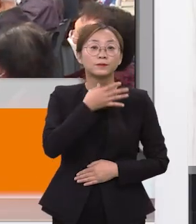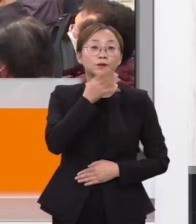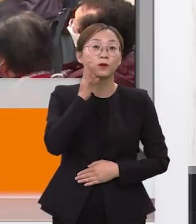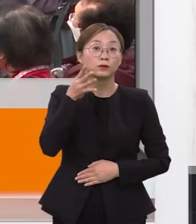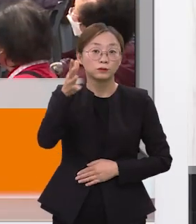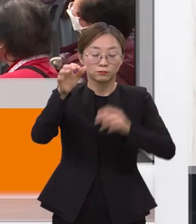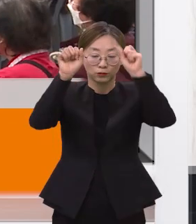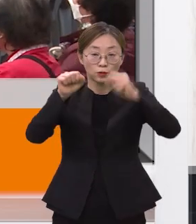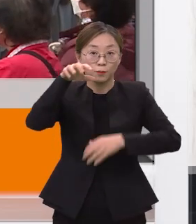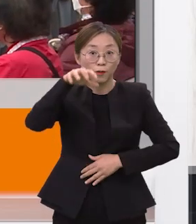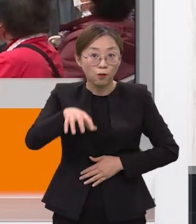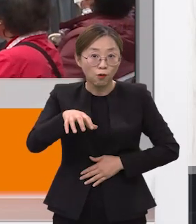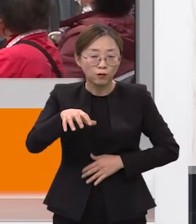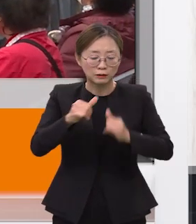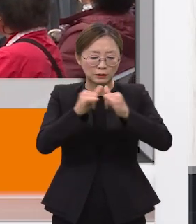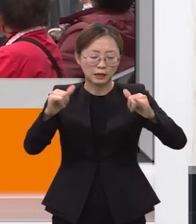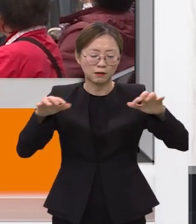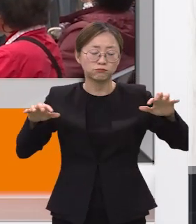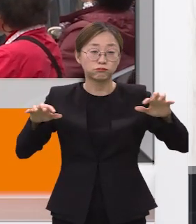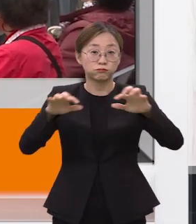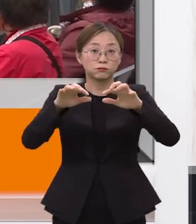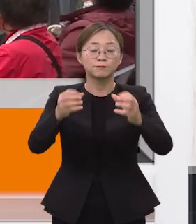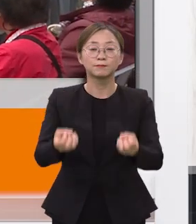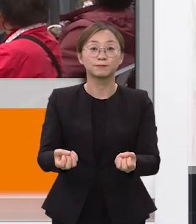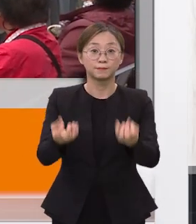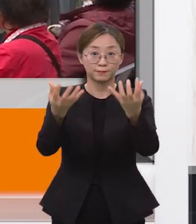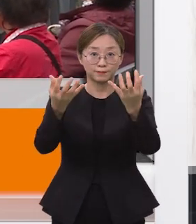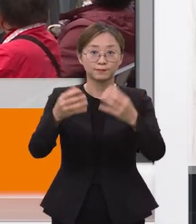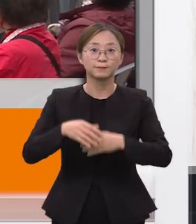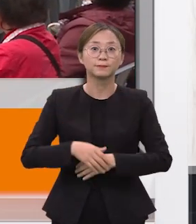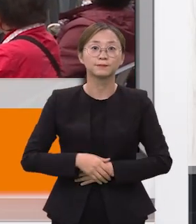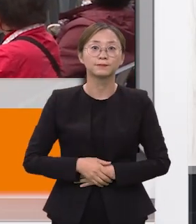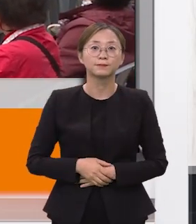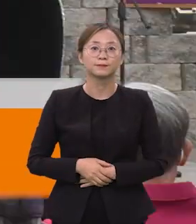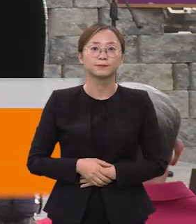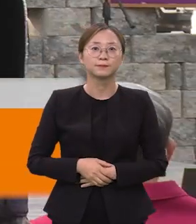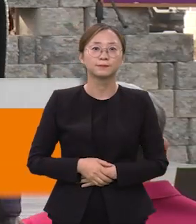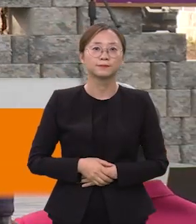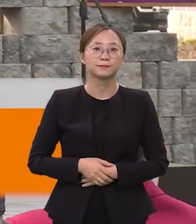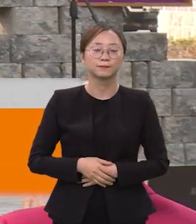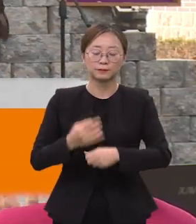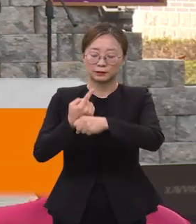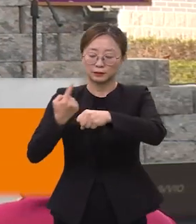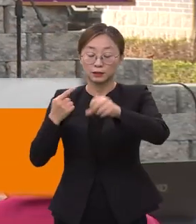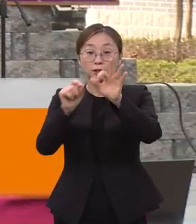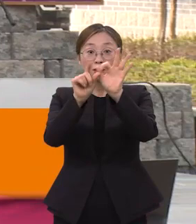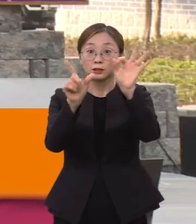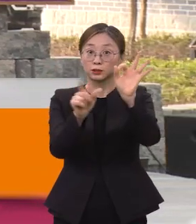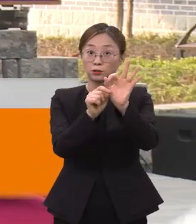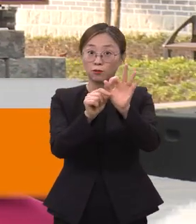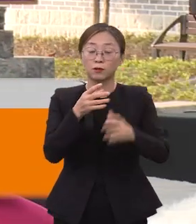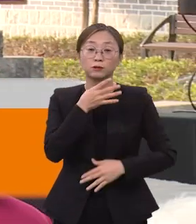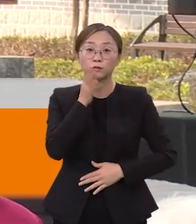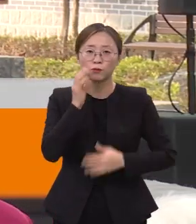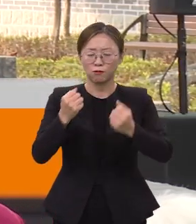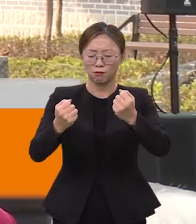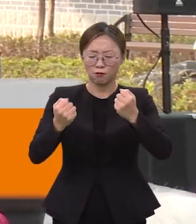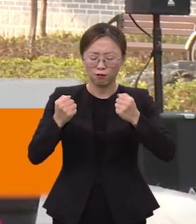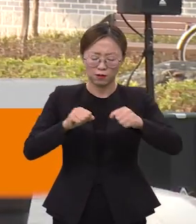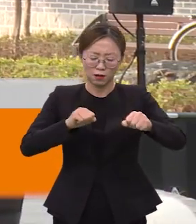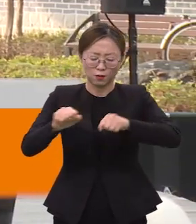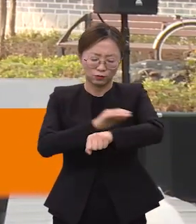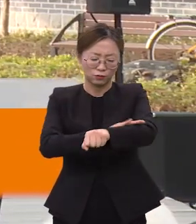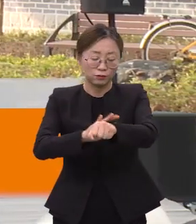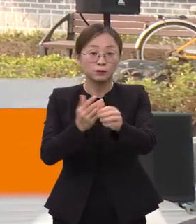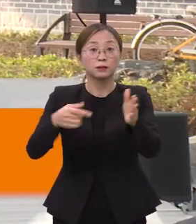어르신 놀이터 활성화를 위한 힐링데이 행사가 진행됐습니다. 지난해 10월 공주시는 노인의 건강